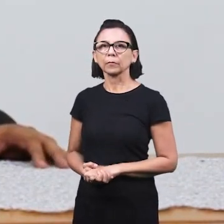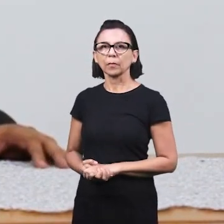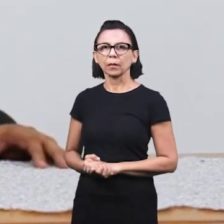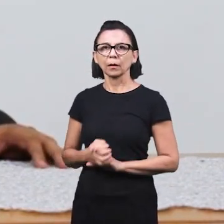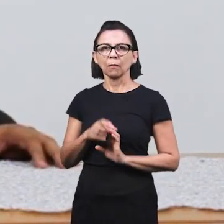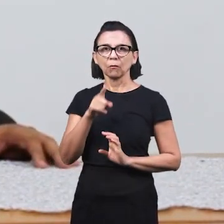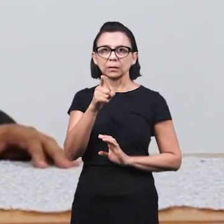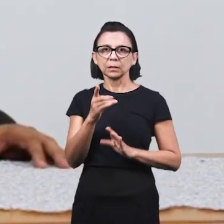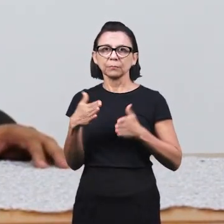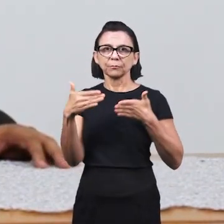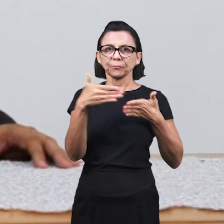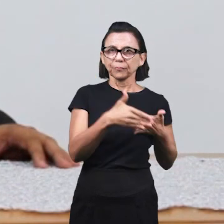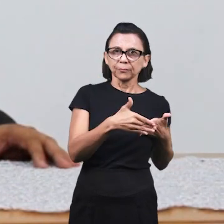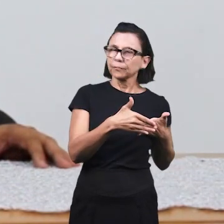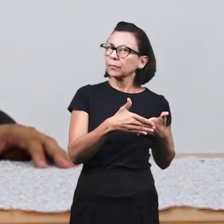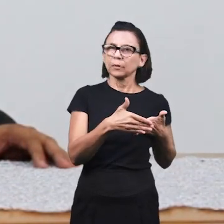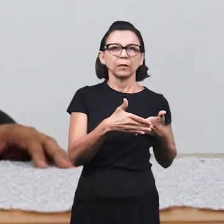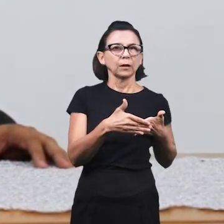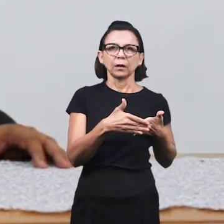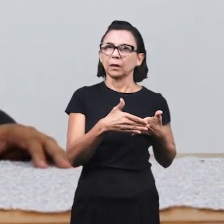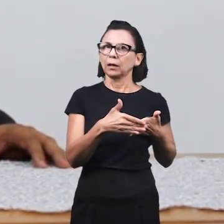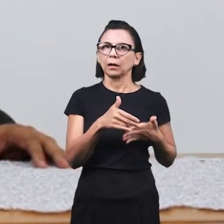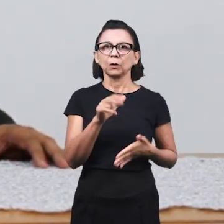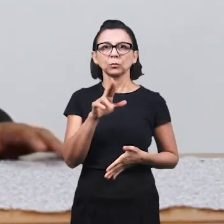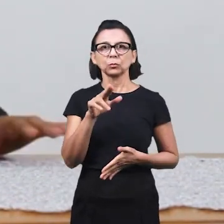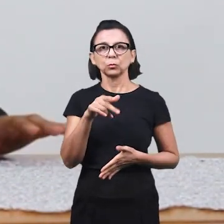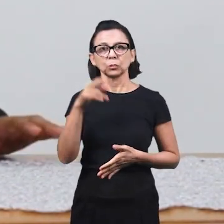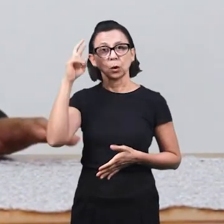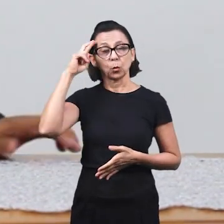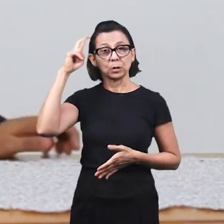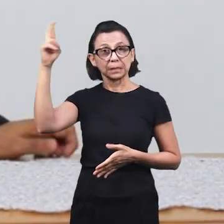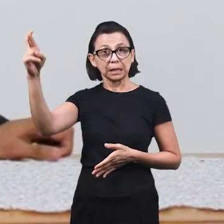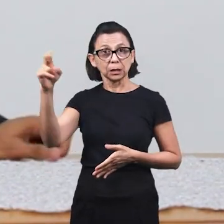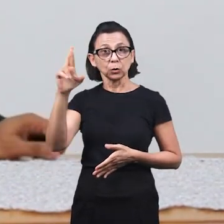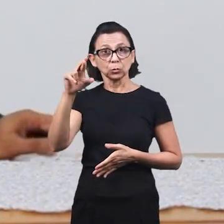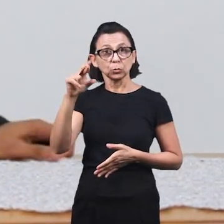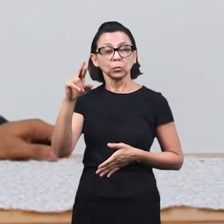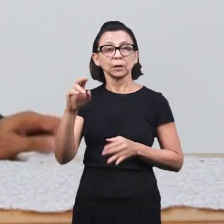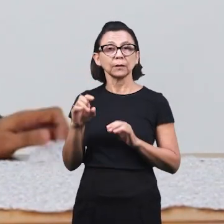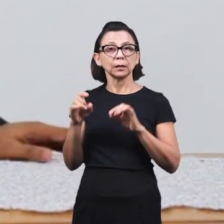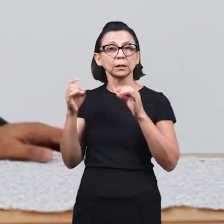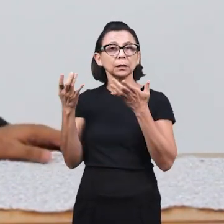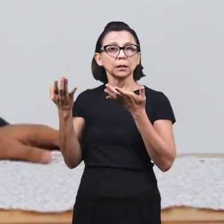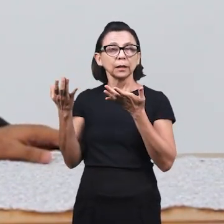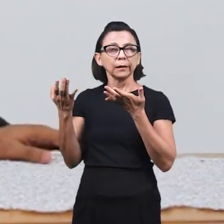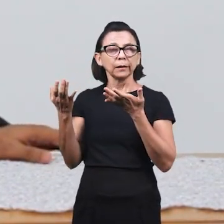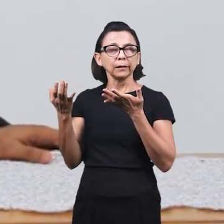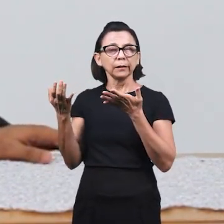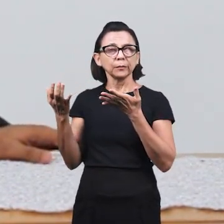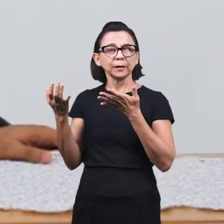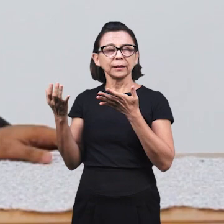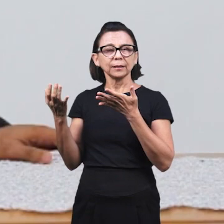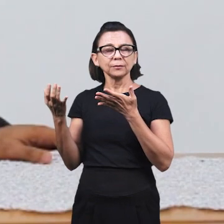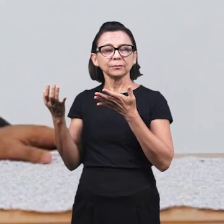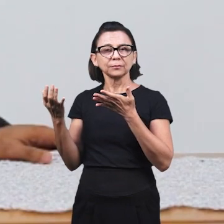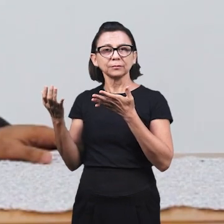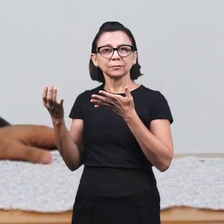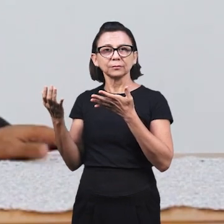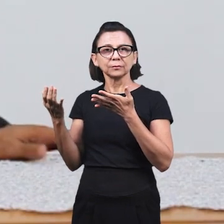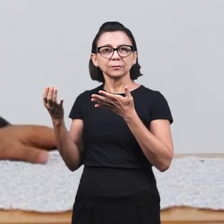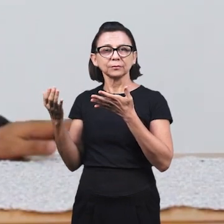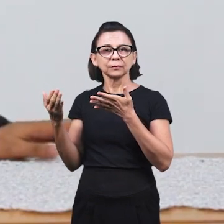к нам. Он говорит, не даст поколебаться ноге твоей, не воздремлет хранящий